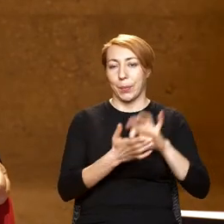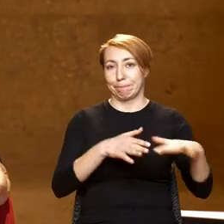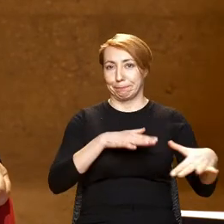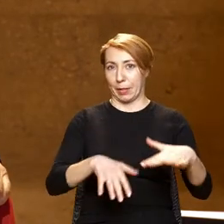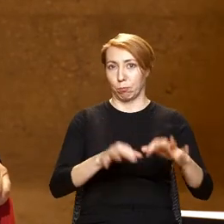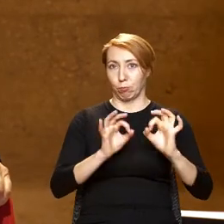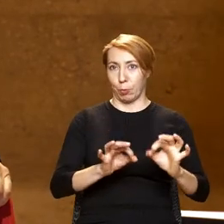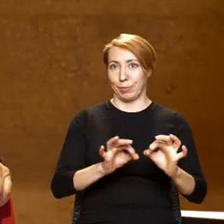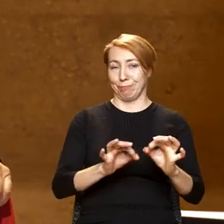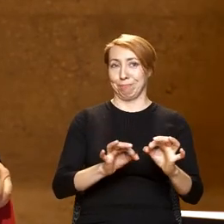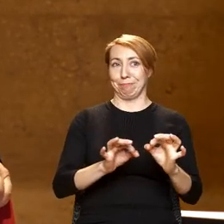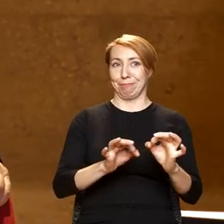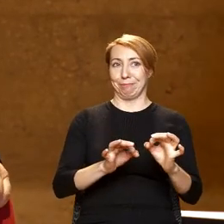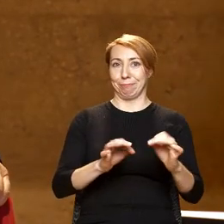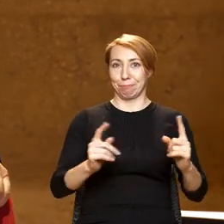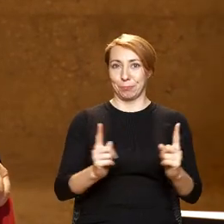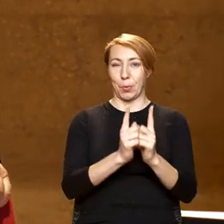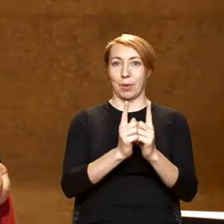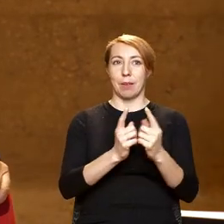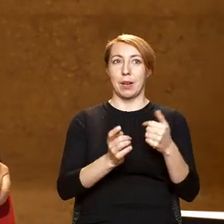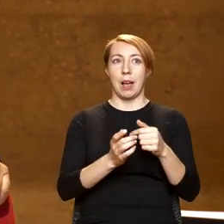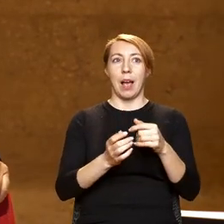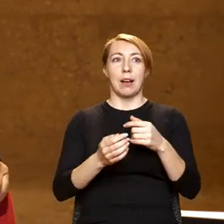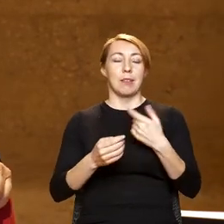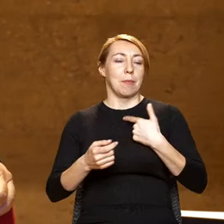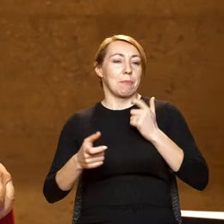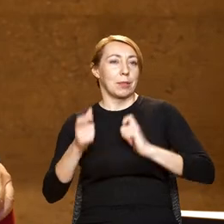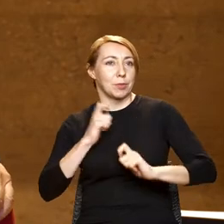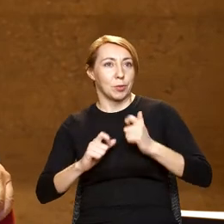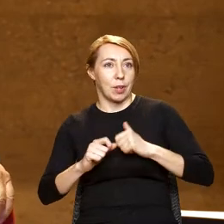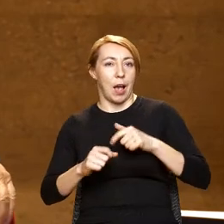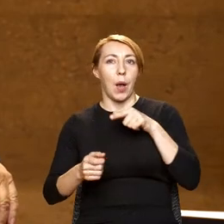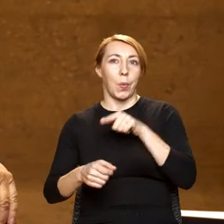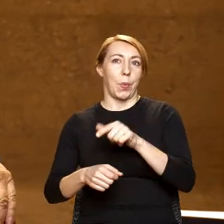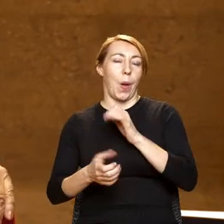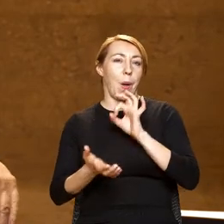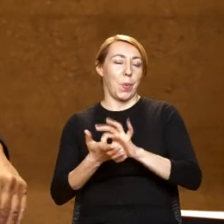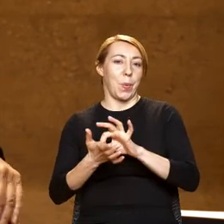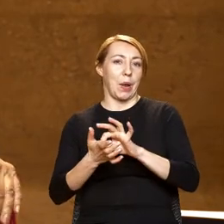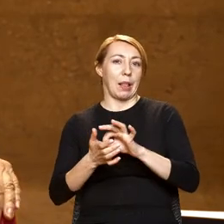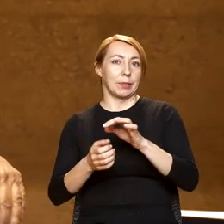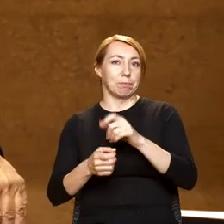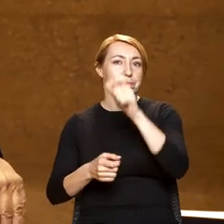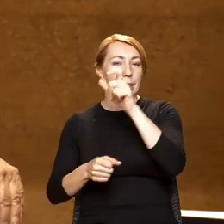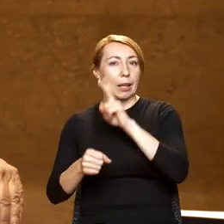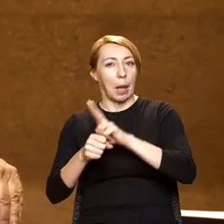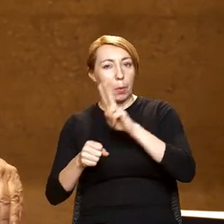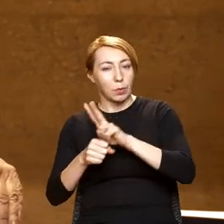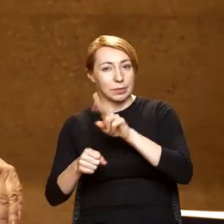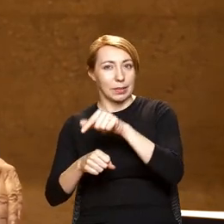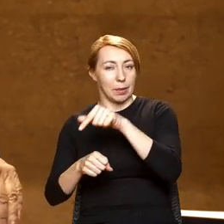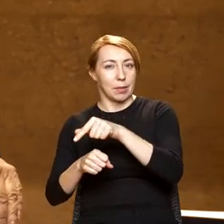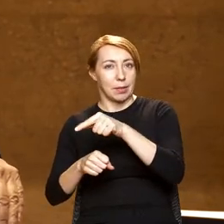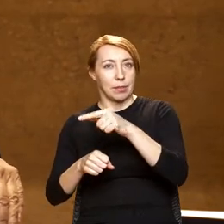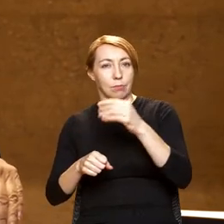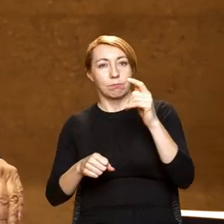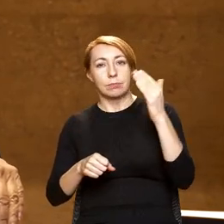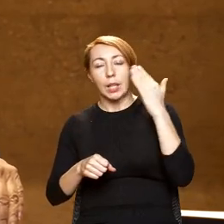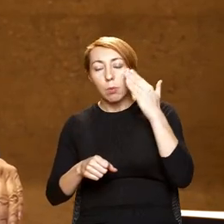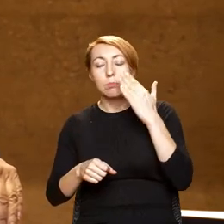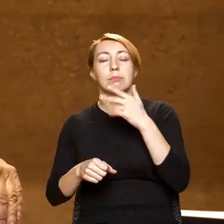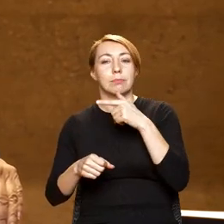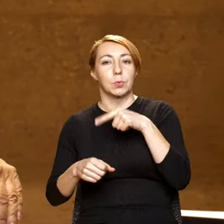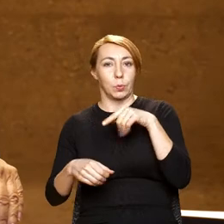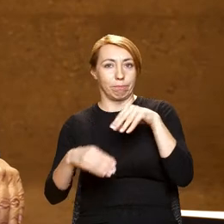i bardzo się cieszę, że właśnie japonistka pracuje w tym muzeum, bardzo ważnym dla naszej historii, ale ważnej też